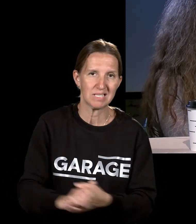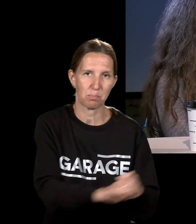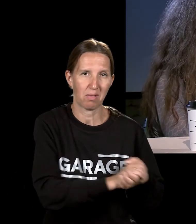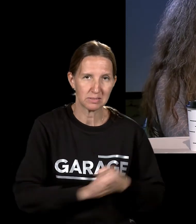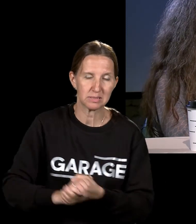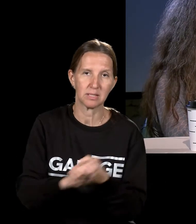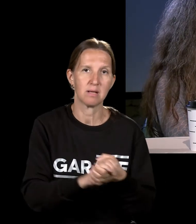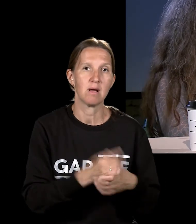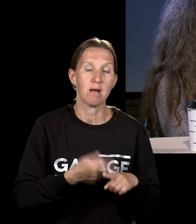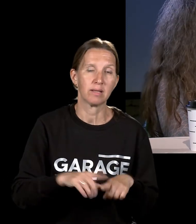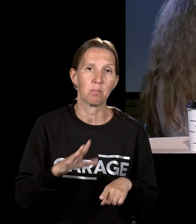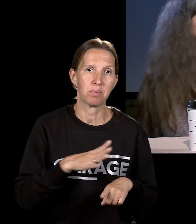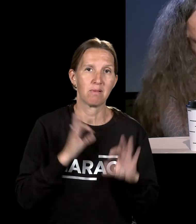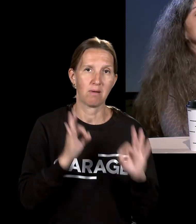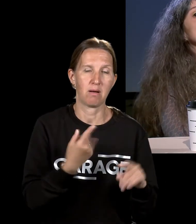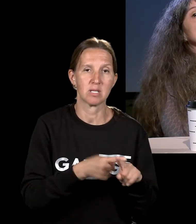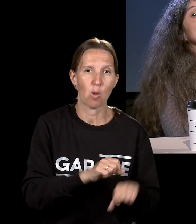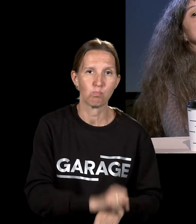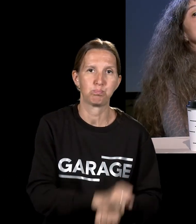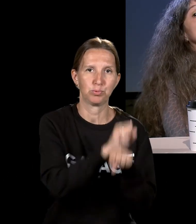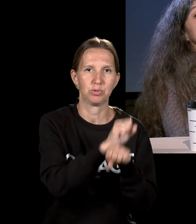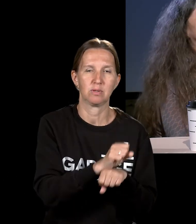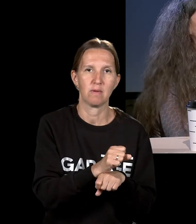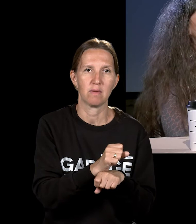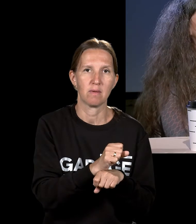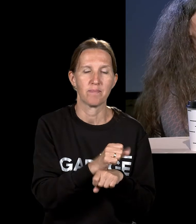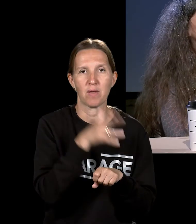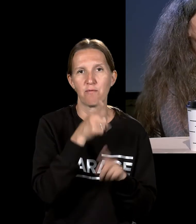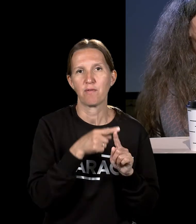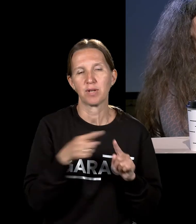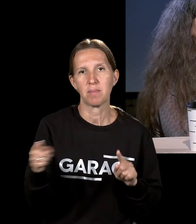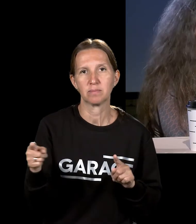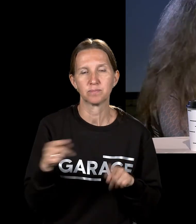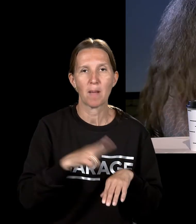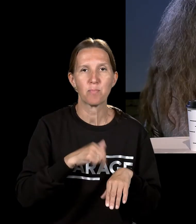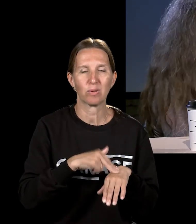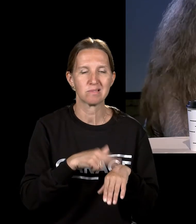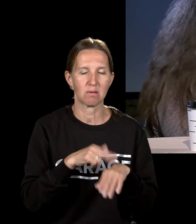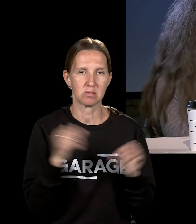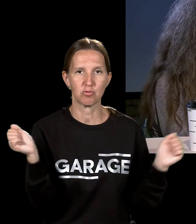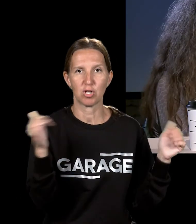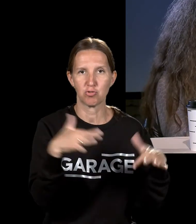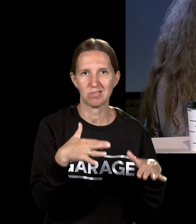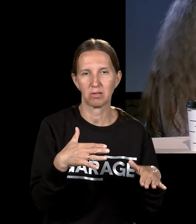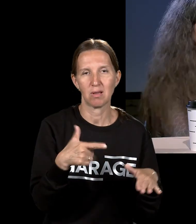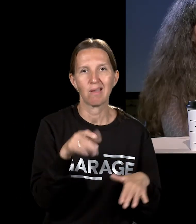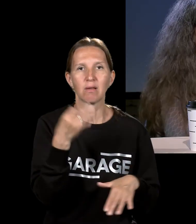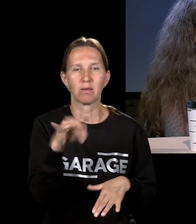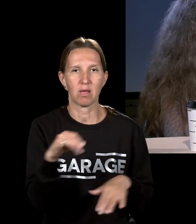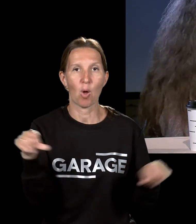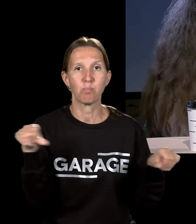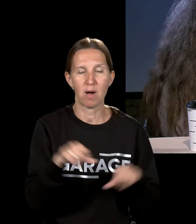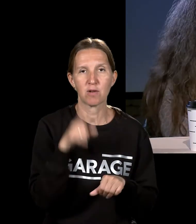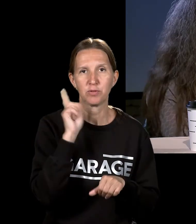сплотило, это был вот этот самый бунт, который произошел во время полицейской